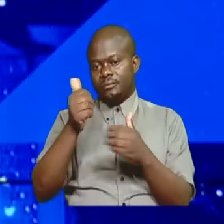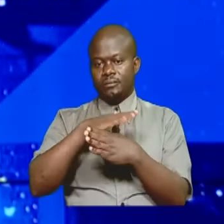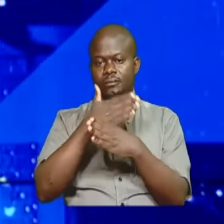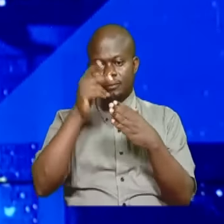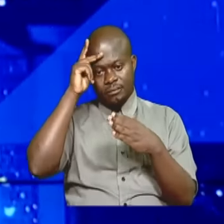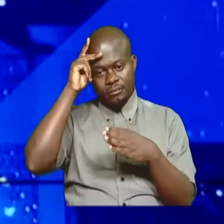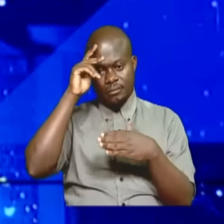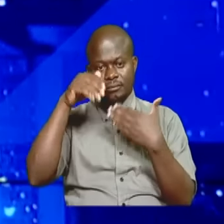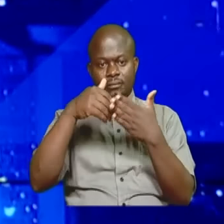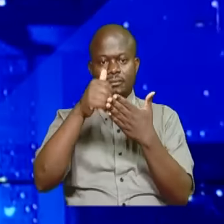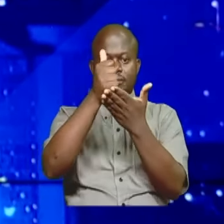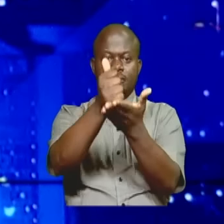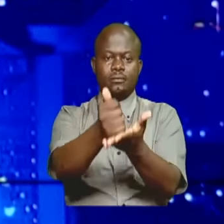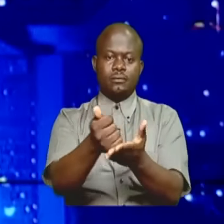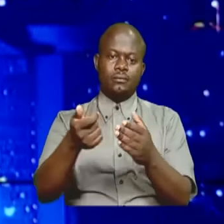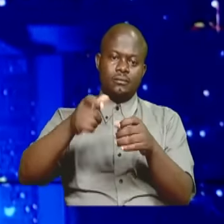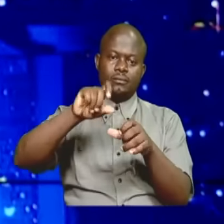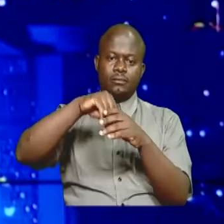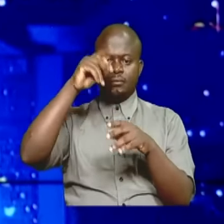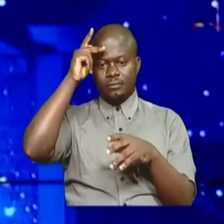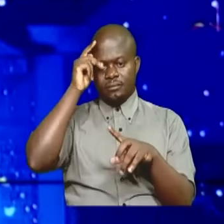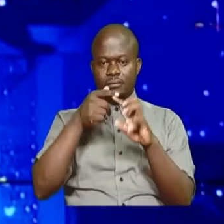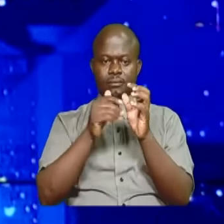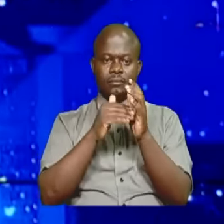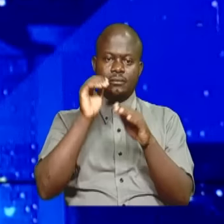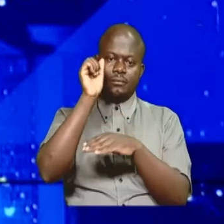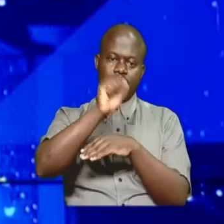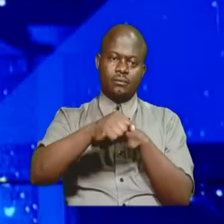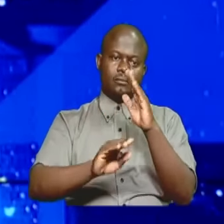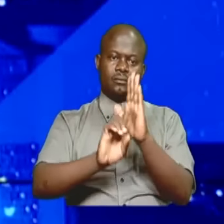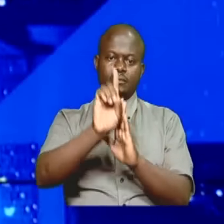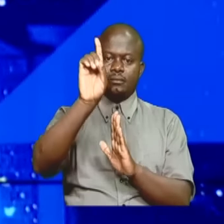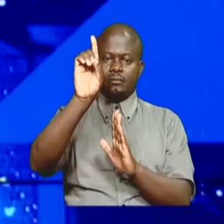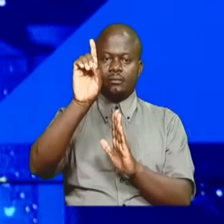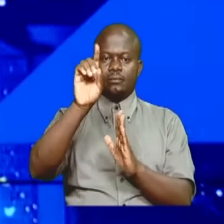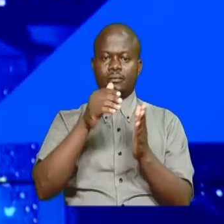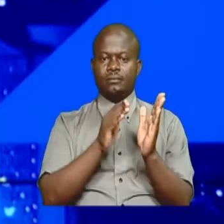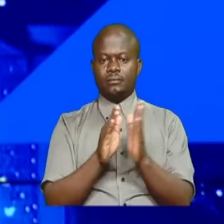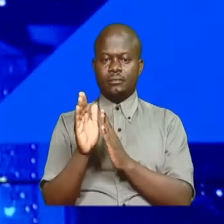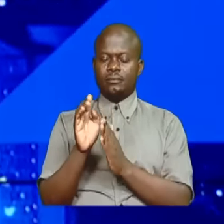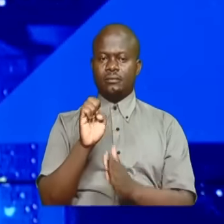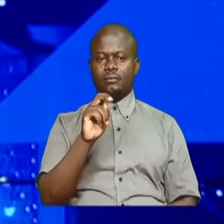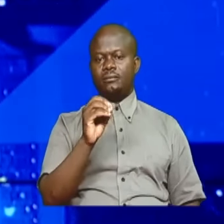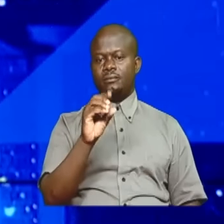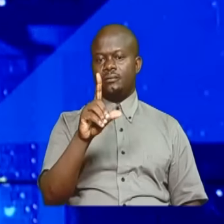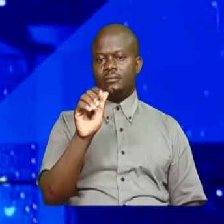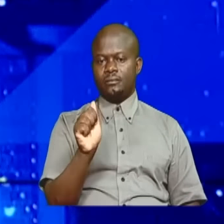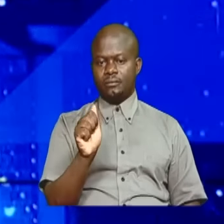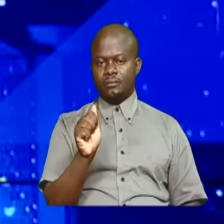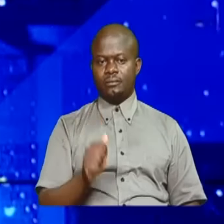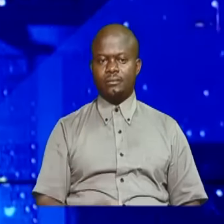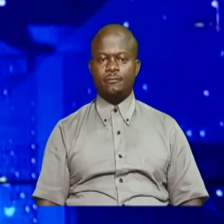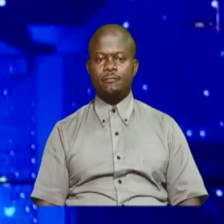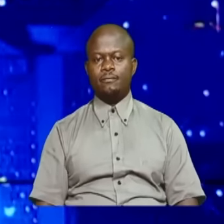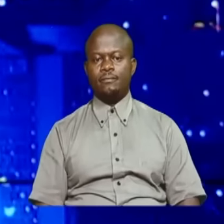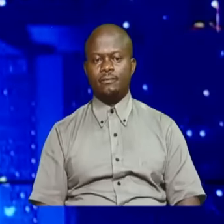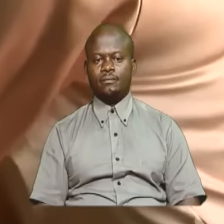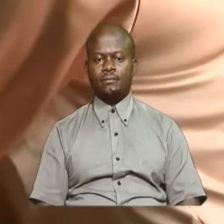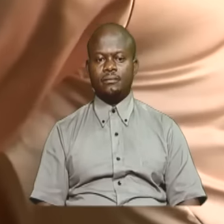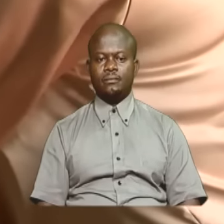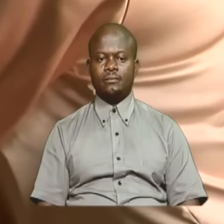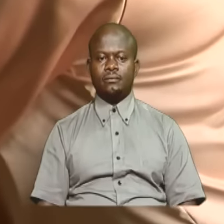mu bifasha akongera ubumenyi no kurushaho kwiteza imbere. Ni inkuru yateguwe na Enora Gladys Benimana.